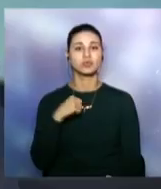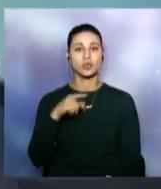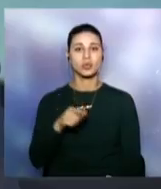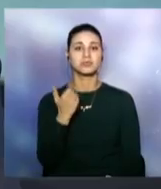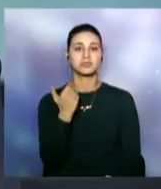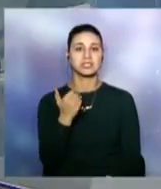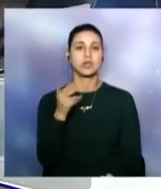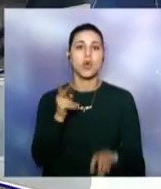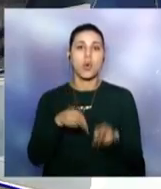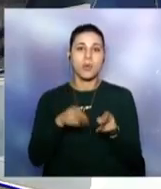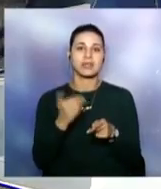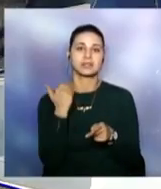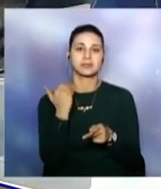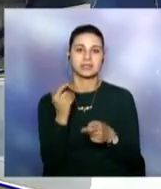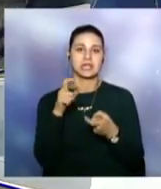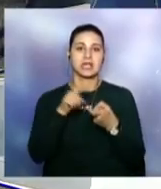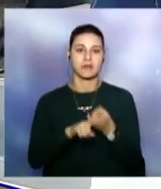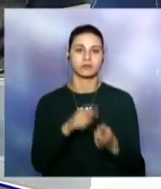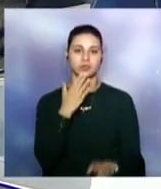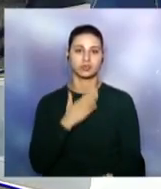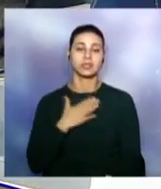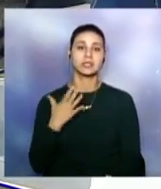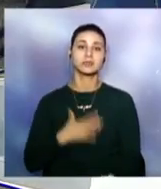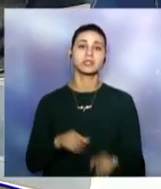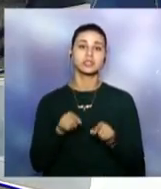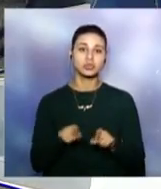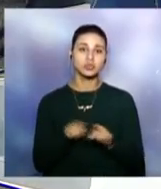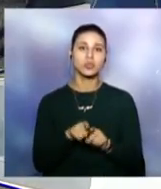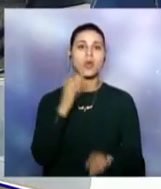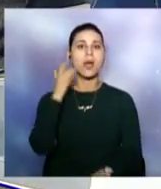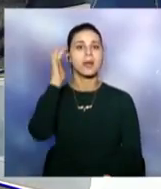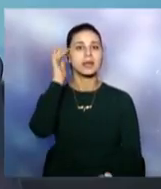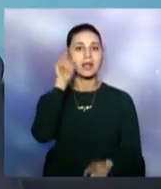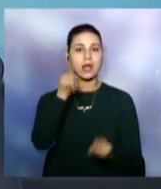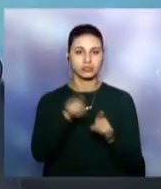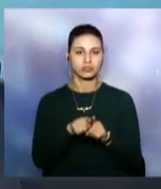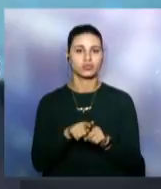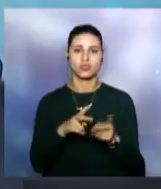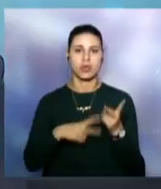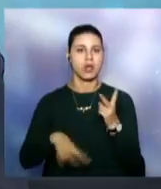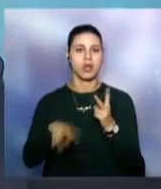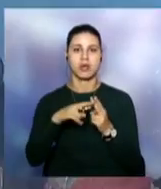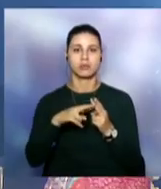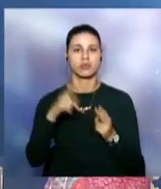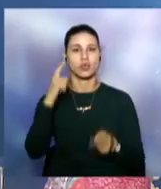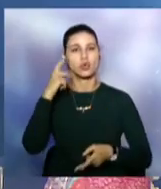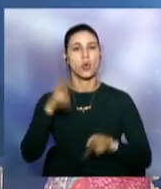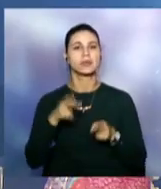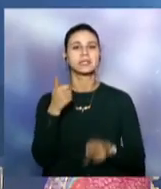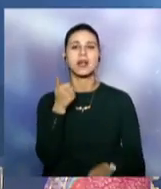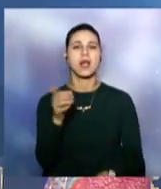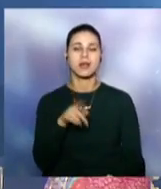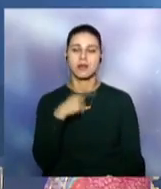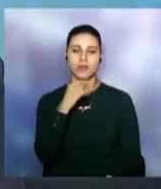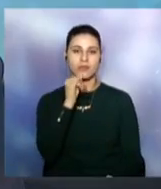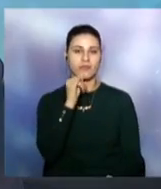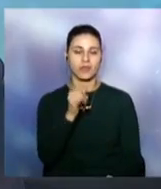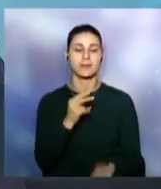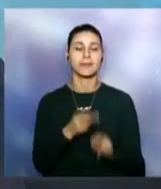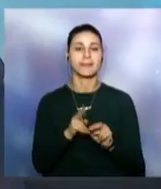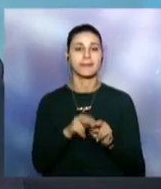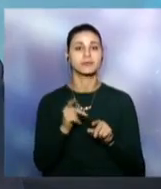დაავადების ერთ-ერთი გართულება, გდება თბილისში და გდება ამერიკაში, ყველგან გარანტიზო. ლაპარატომიის ლაპარატომიას.